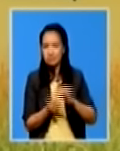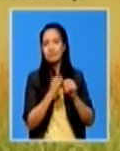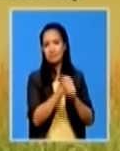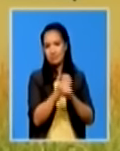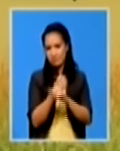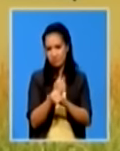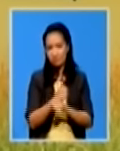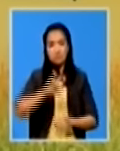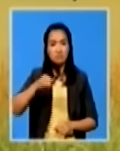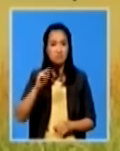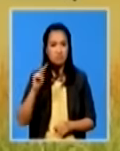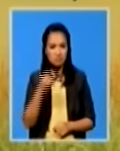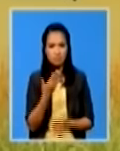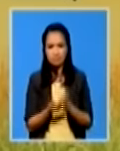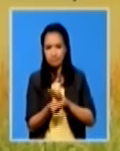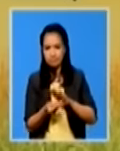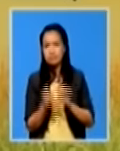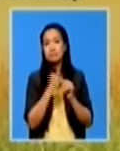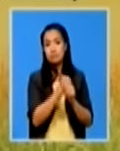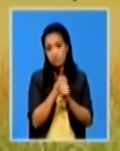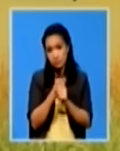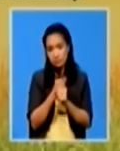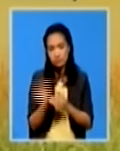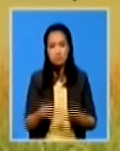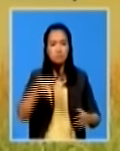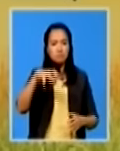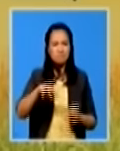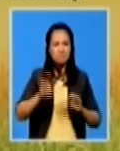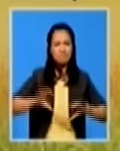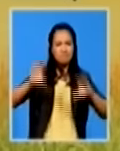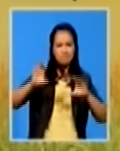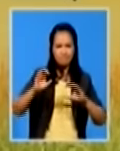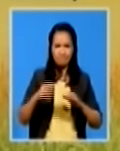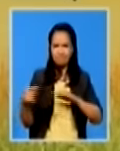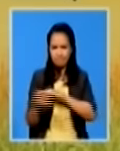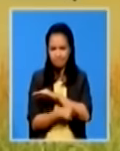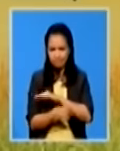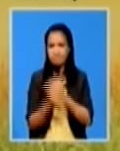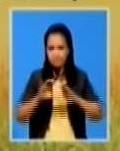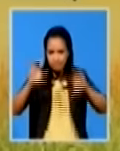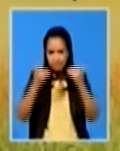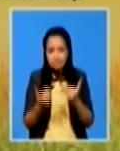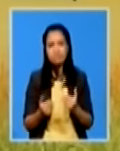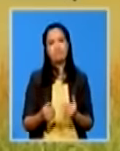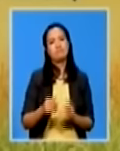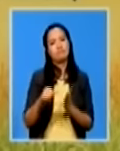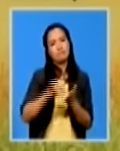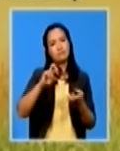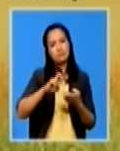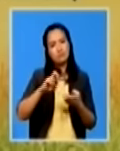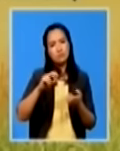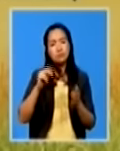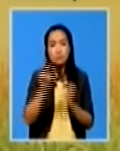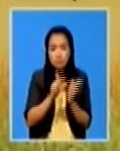ริตของเจ้าหน้าที่นะครับหนึ่งที่สามคือกลไกราชการที่มีช่องว่างให้เกิดการทุจริต รัฐบาลนี้ได้แก้กฎหมายปปช.ปปง.ป